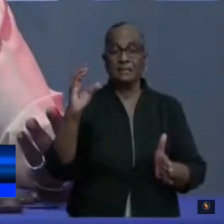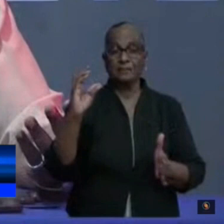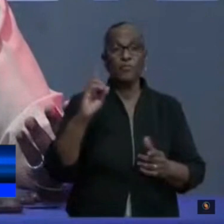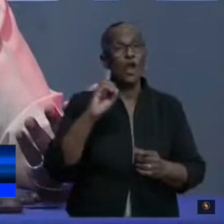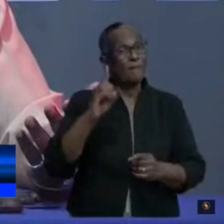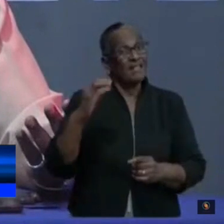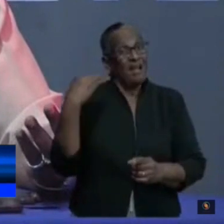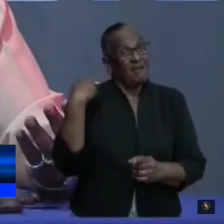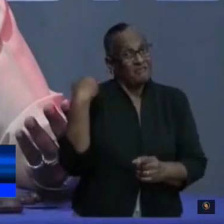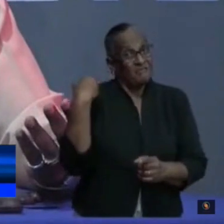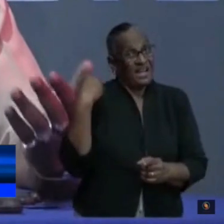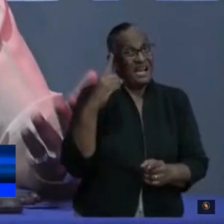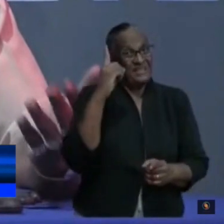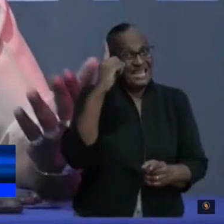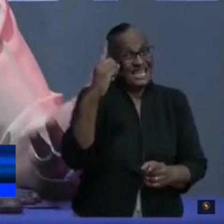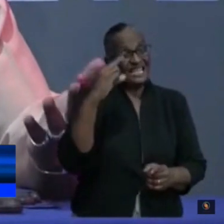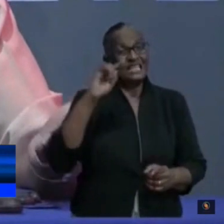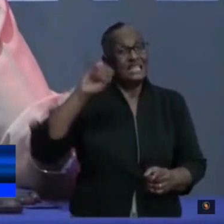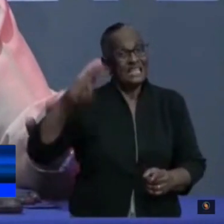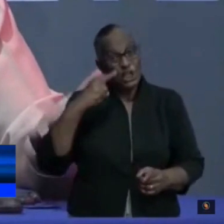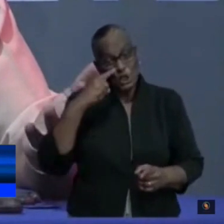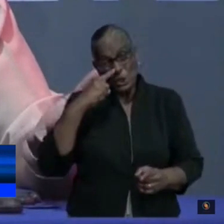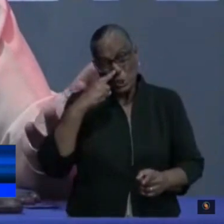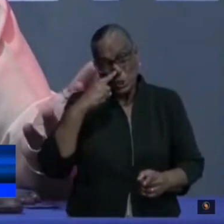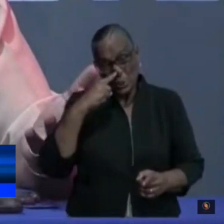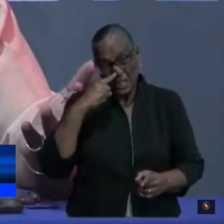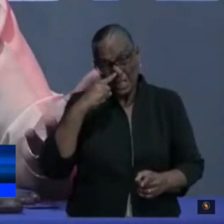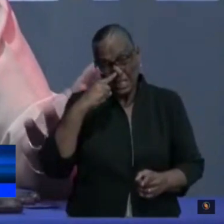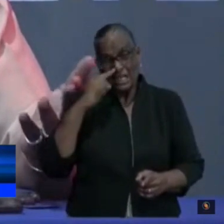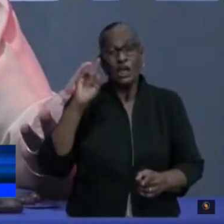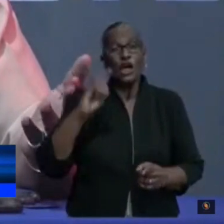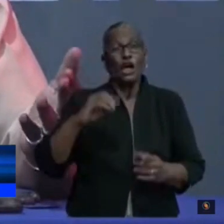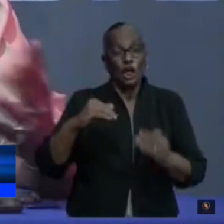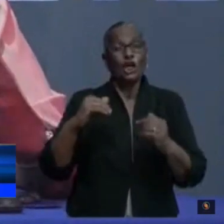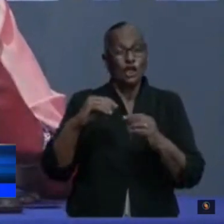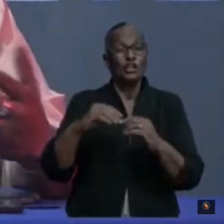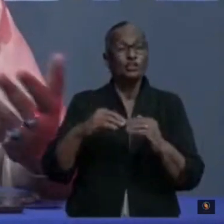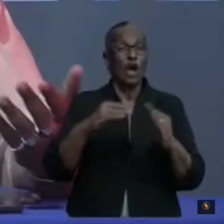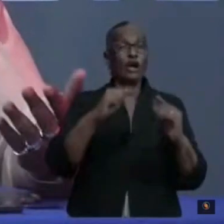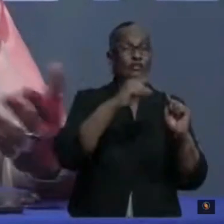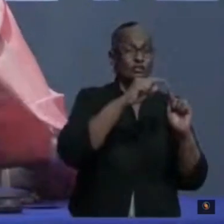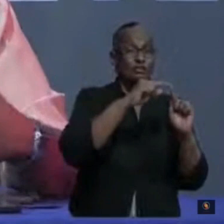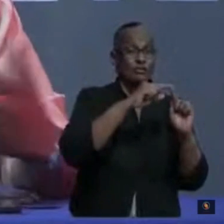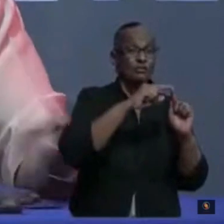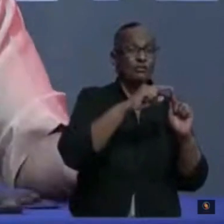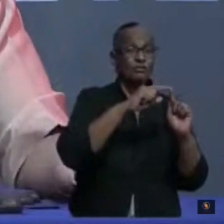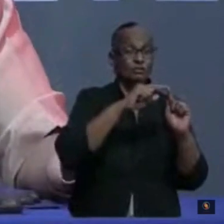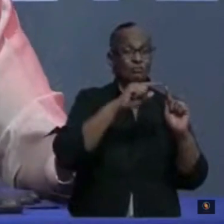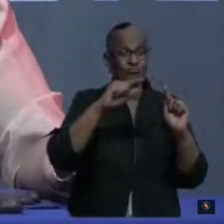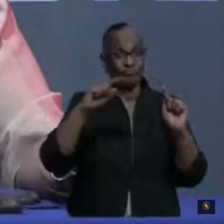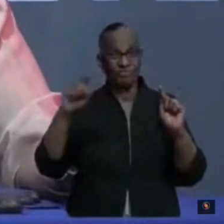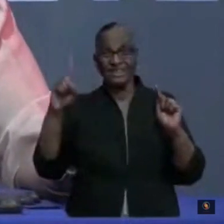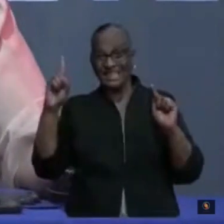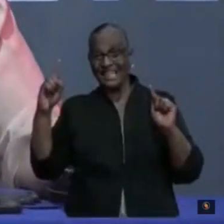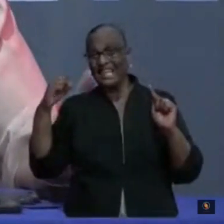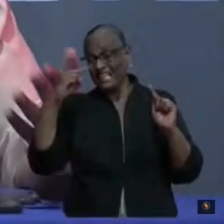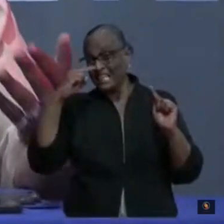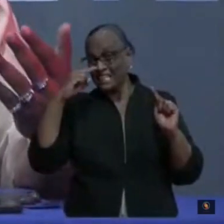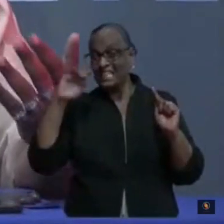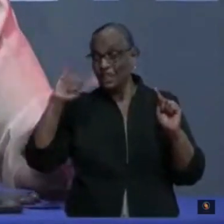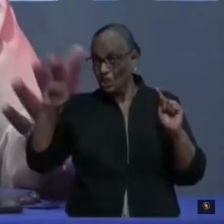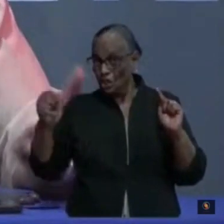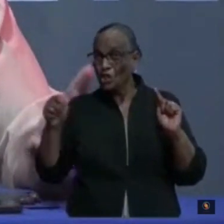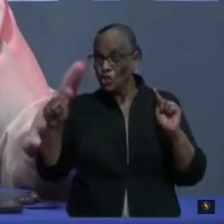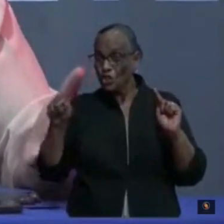juni, ja, dat u bent tot 1 juni in de gelegenheid gesteld om die maatregelen aan te passen.